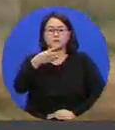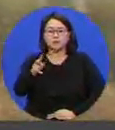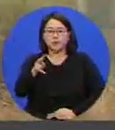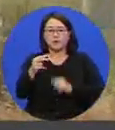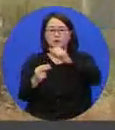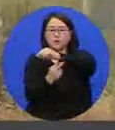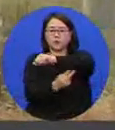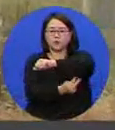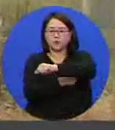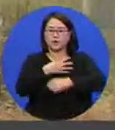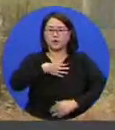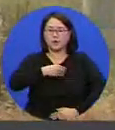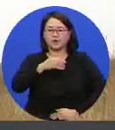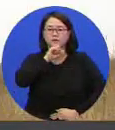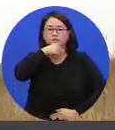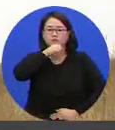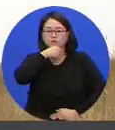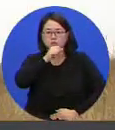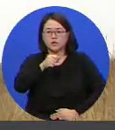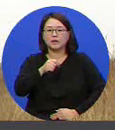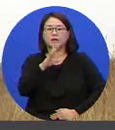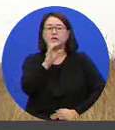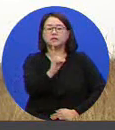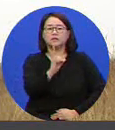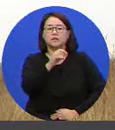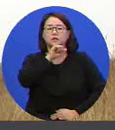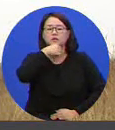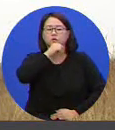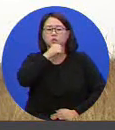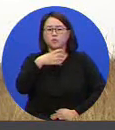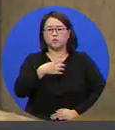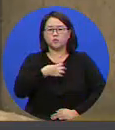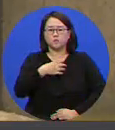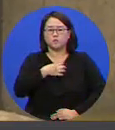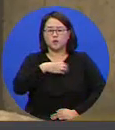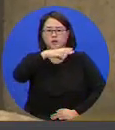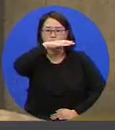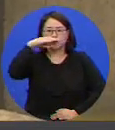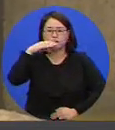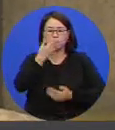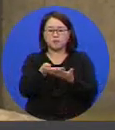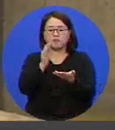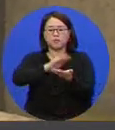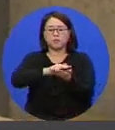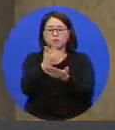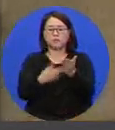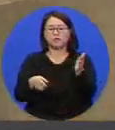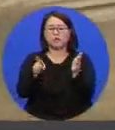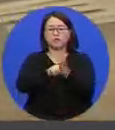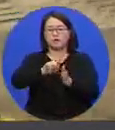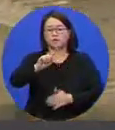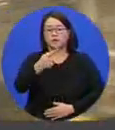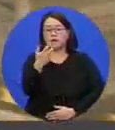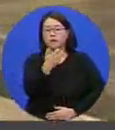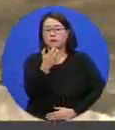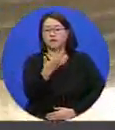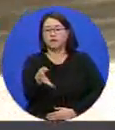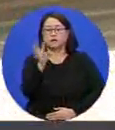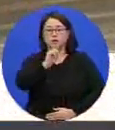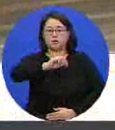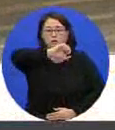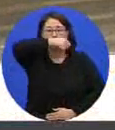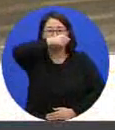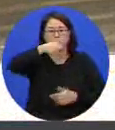등급은 전면 차량 통제도 가능한 D등급입니다. 제대로 보수하려면 170억 원의 예산이 필요하지만 지금까지